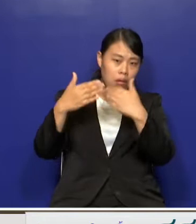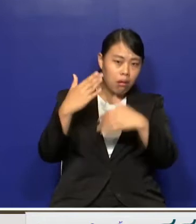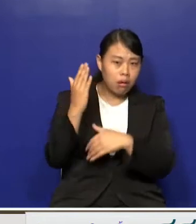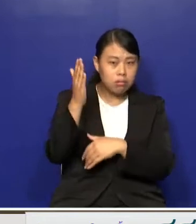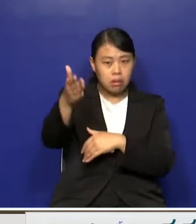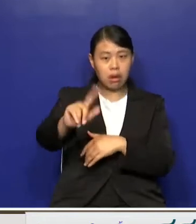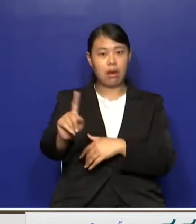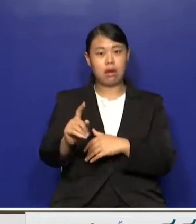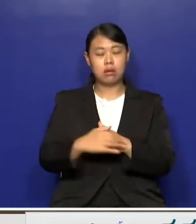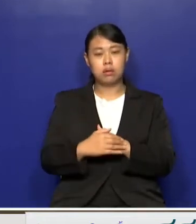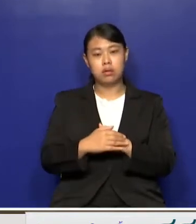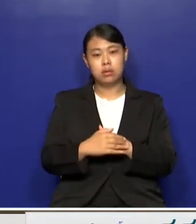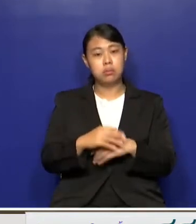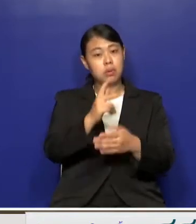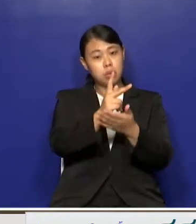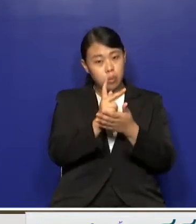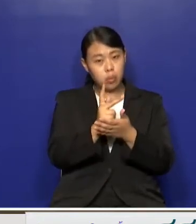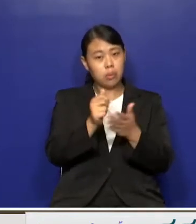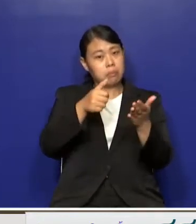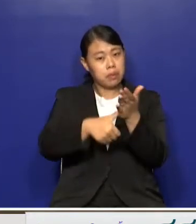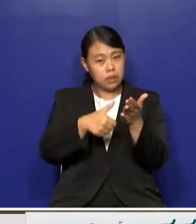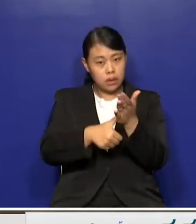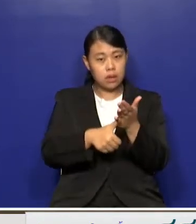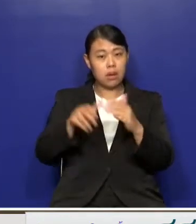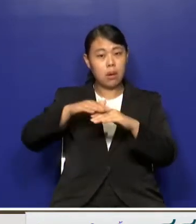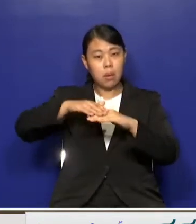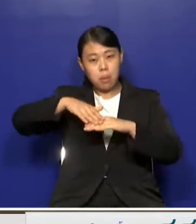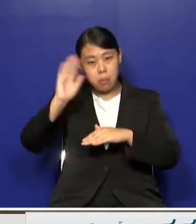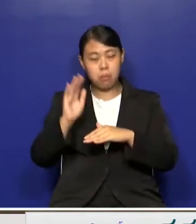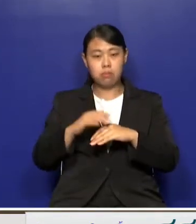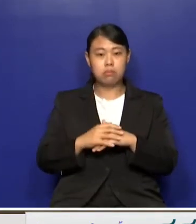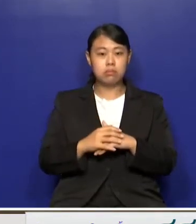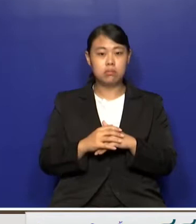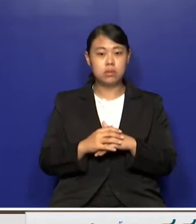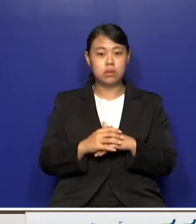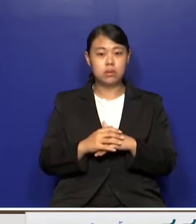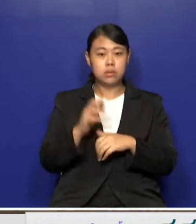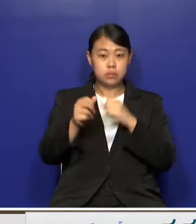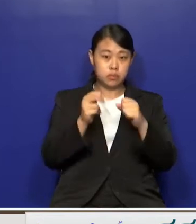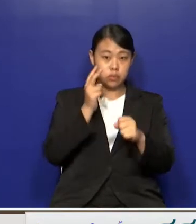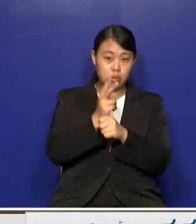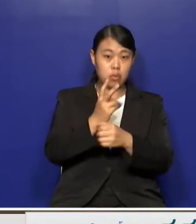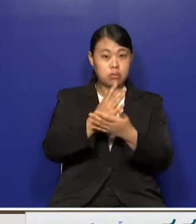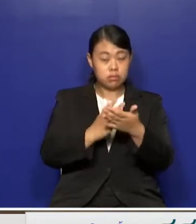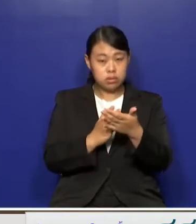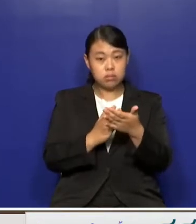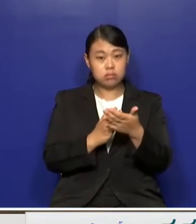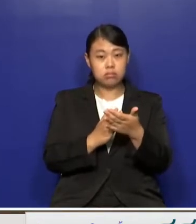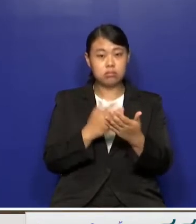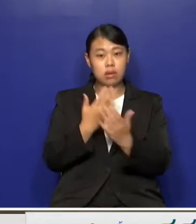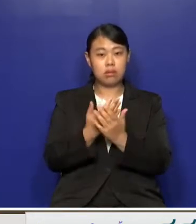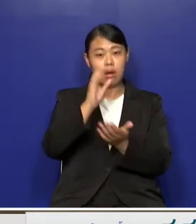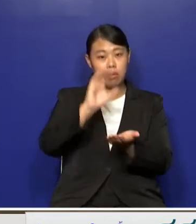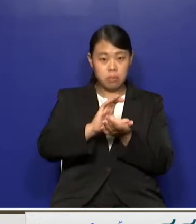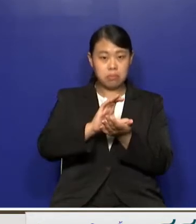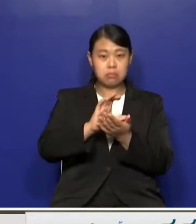เมื่อมีน indispz applicateเกินถ้าพูดง่ายๆว่าสองปีครึ่งจากงบประมาณแผ่นดิน